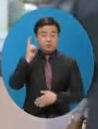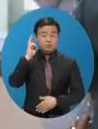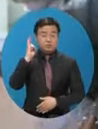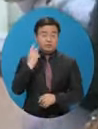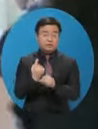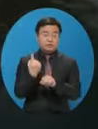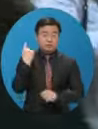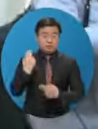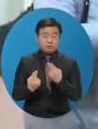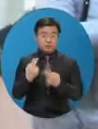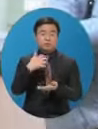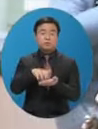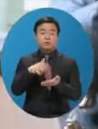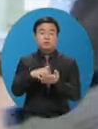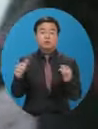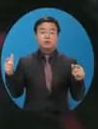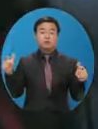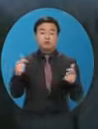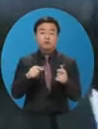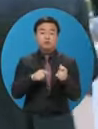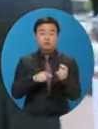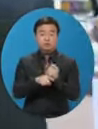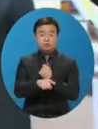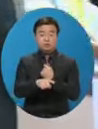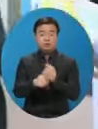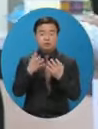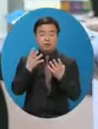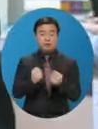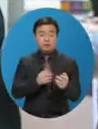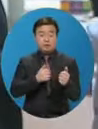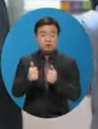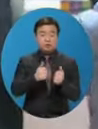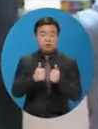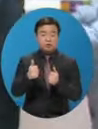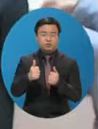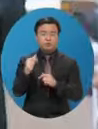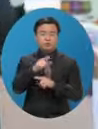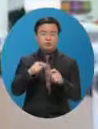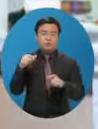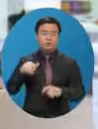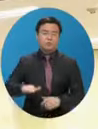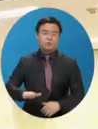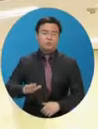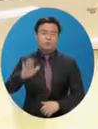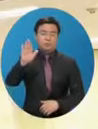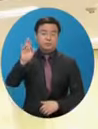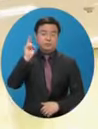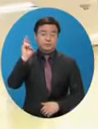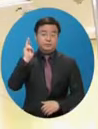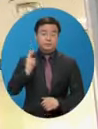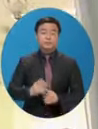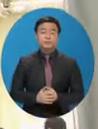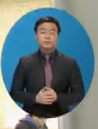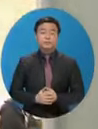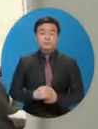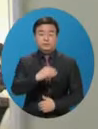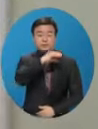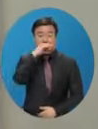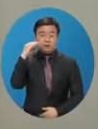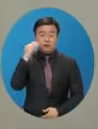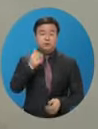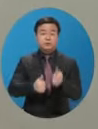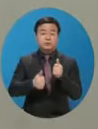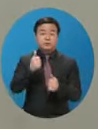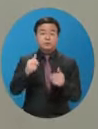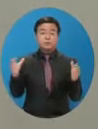인적성 전형이 줄어들었기 때문에 아마 많은 경쟁률의 상승이 예상됩니다. 정시 모집의 경우